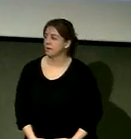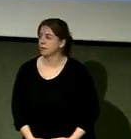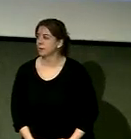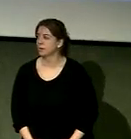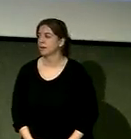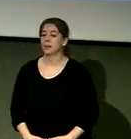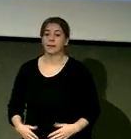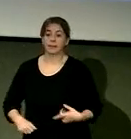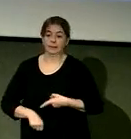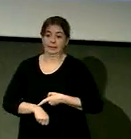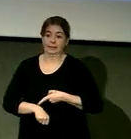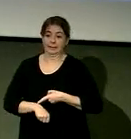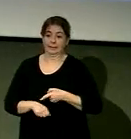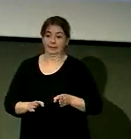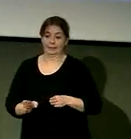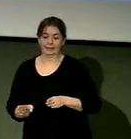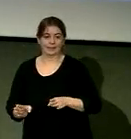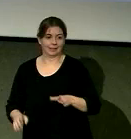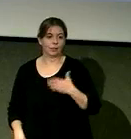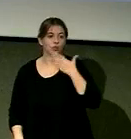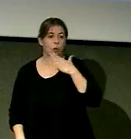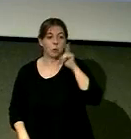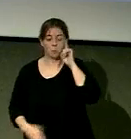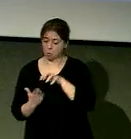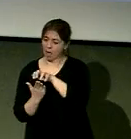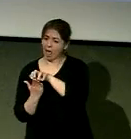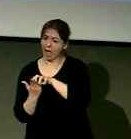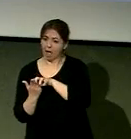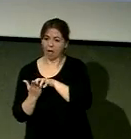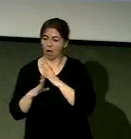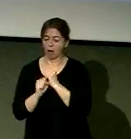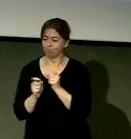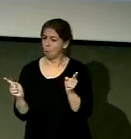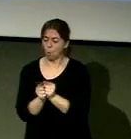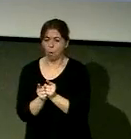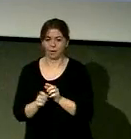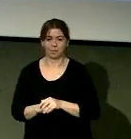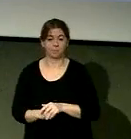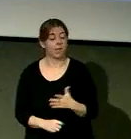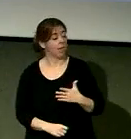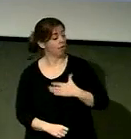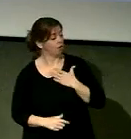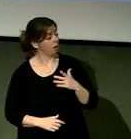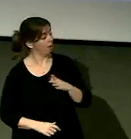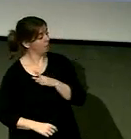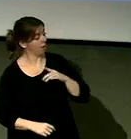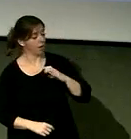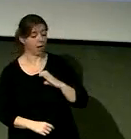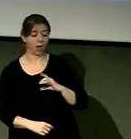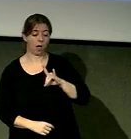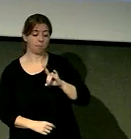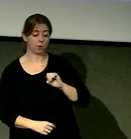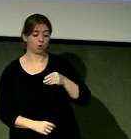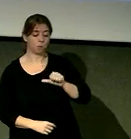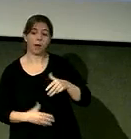Alors nous avons pris un peu de retard, ça tombe bien, j'ai fait quelque chose de très court. Alors, chère Madame Choma, directrice de la santé publique de l'Agence